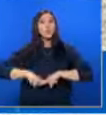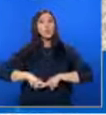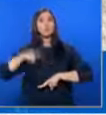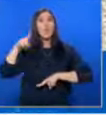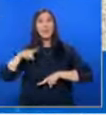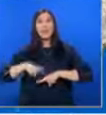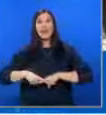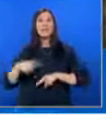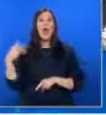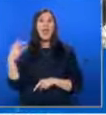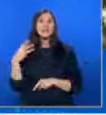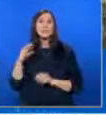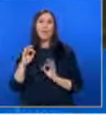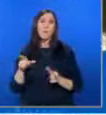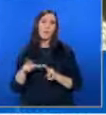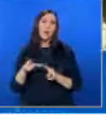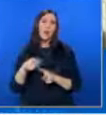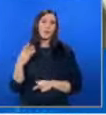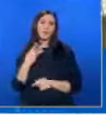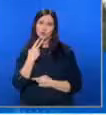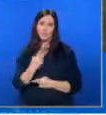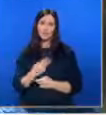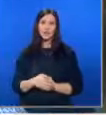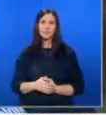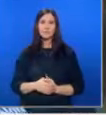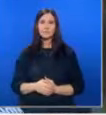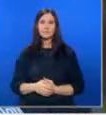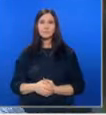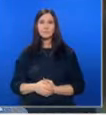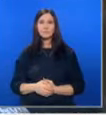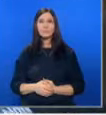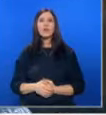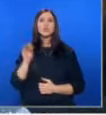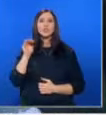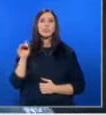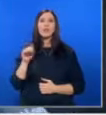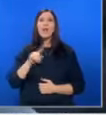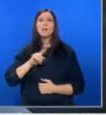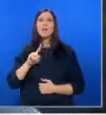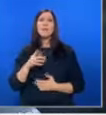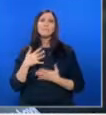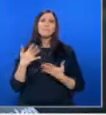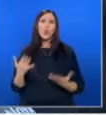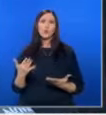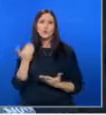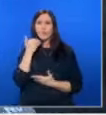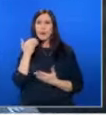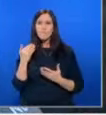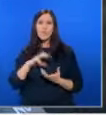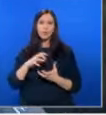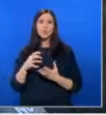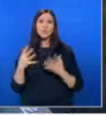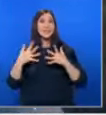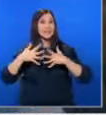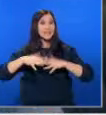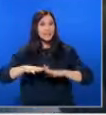правно естество, така и от морално-етично. Предлагам да видим и чуем. Ще бъде не много дълновидно политически и стратегически,